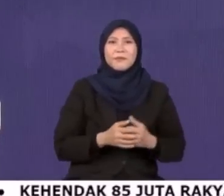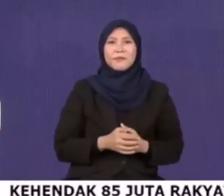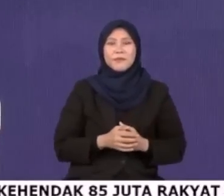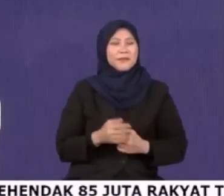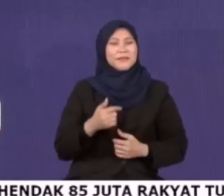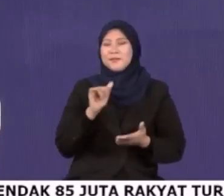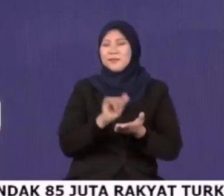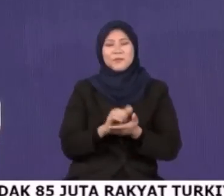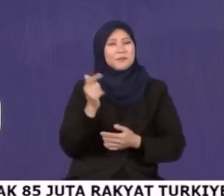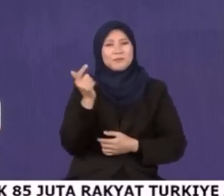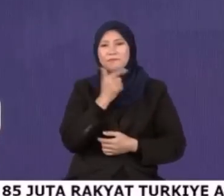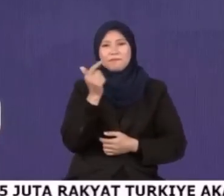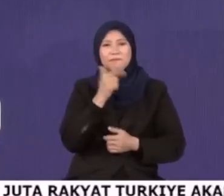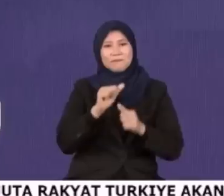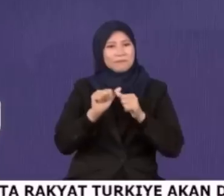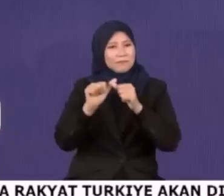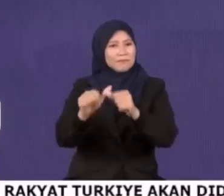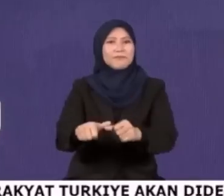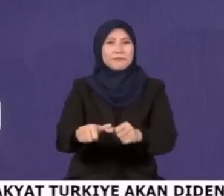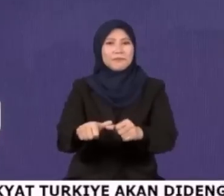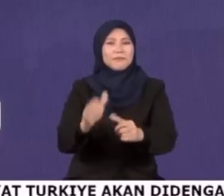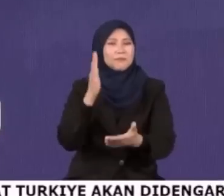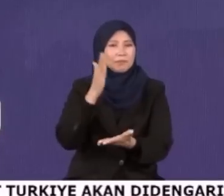Saya tidak mau ini diteruskan